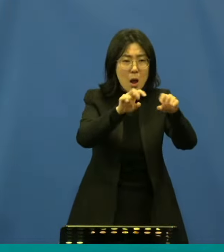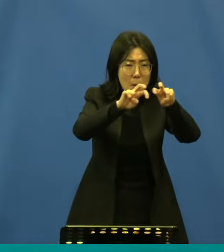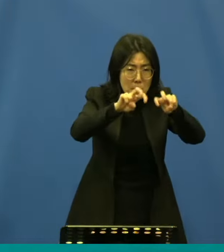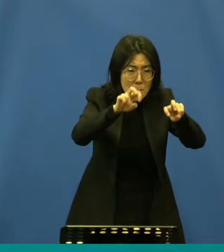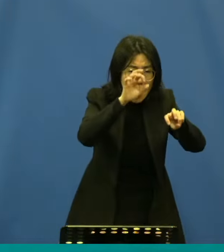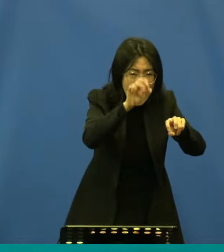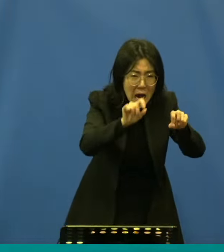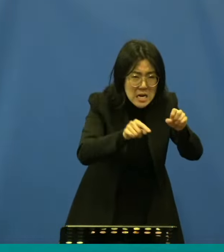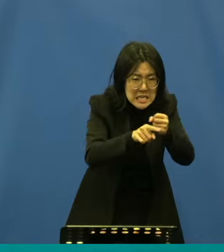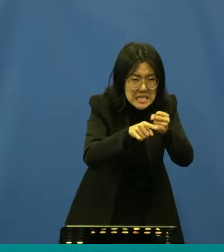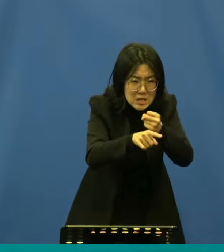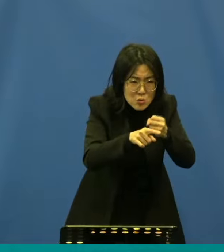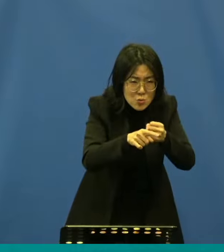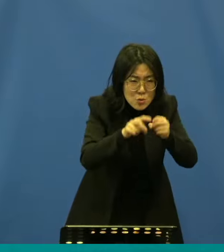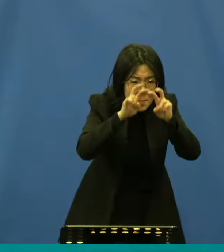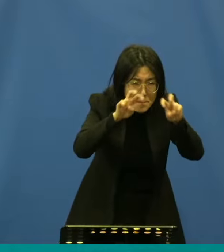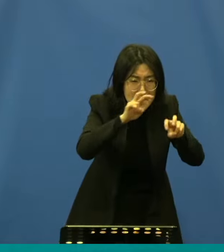때문에.